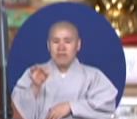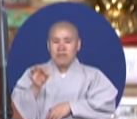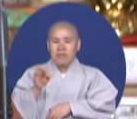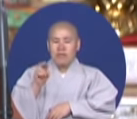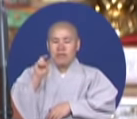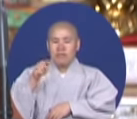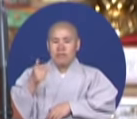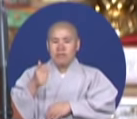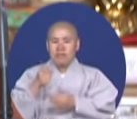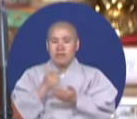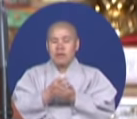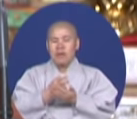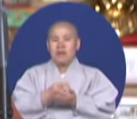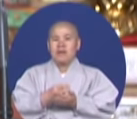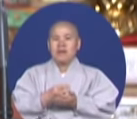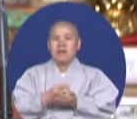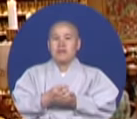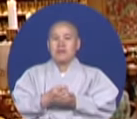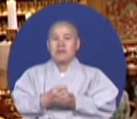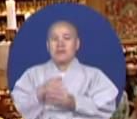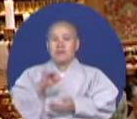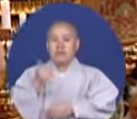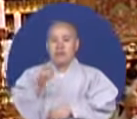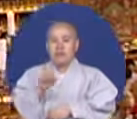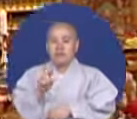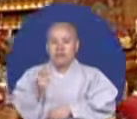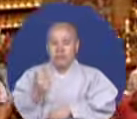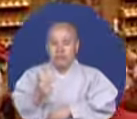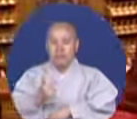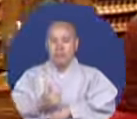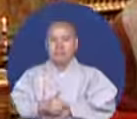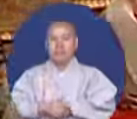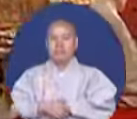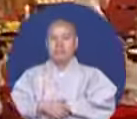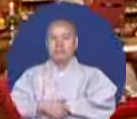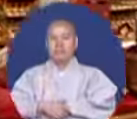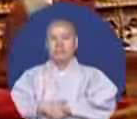정법계진원인데 나무 사만다 못다남 나 이렇게 하는 거예요.